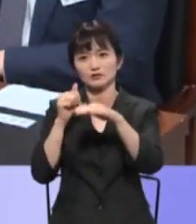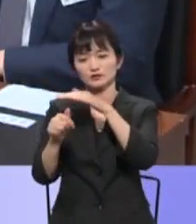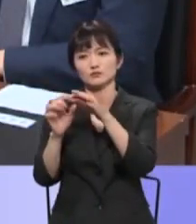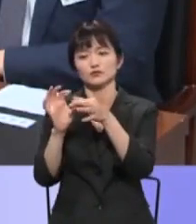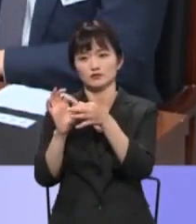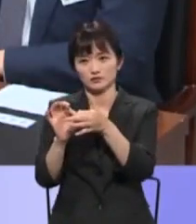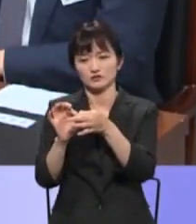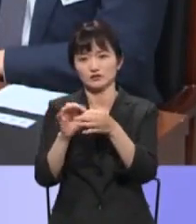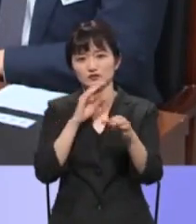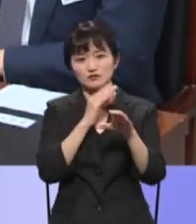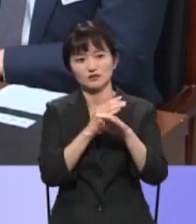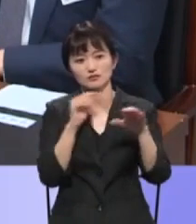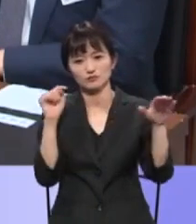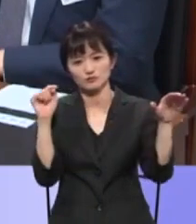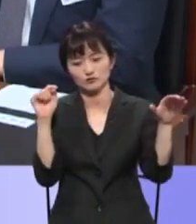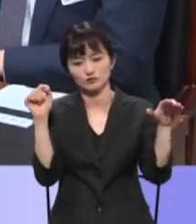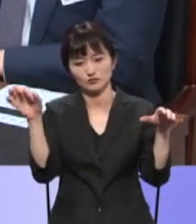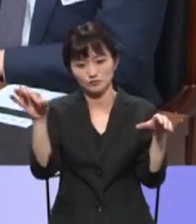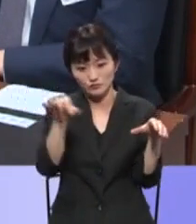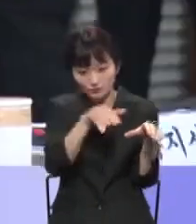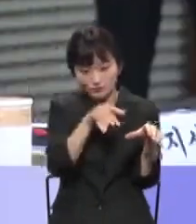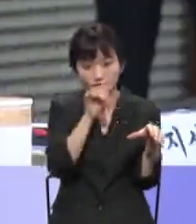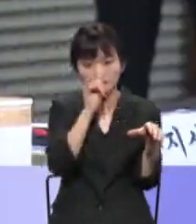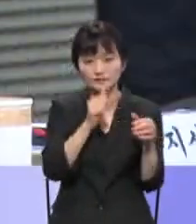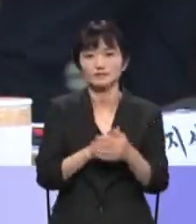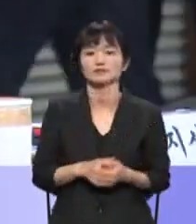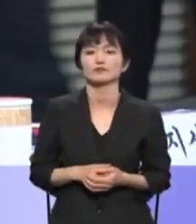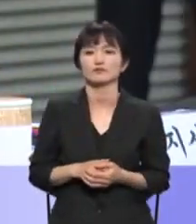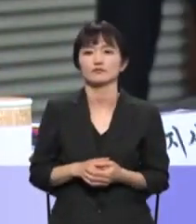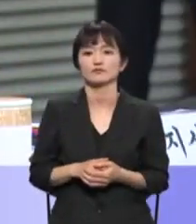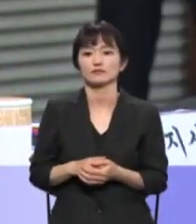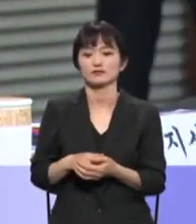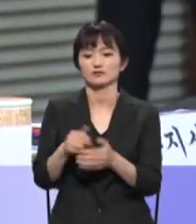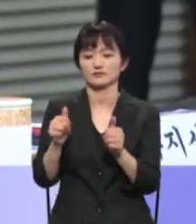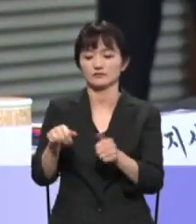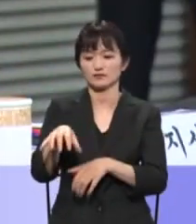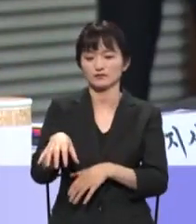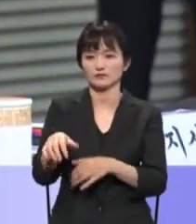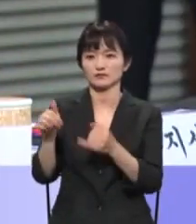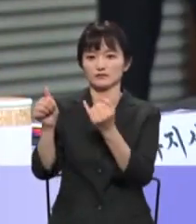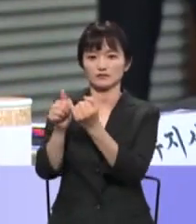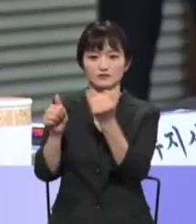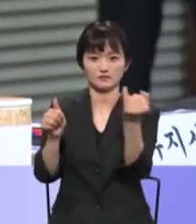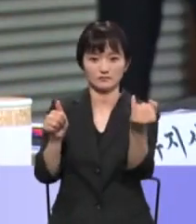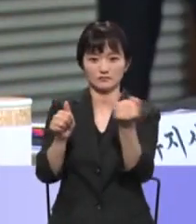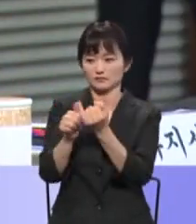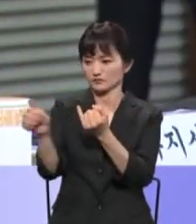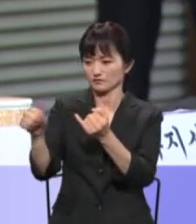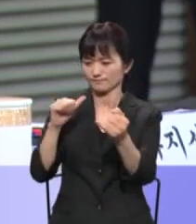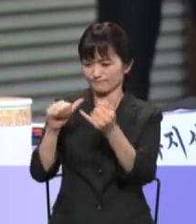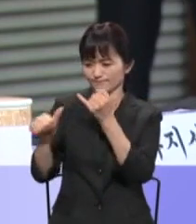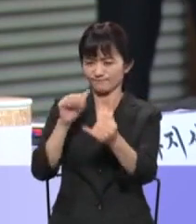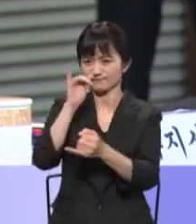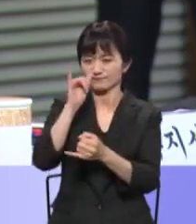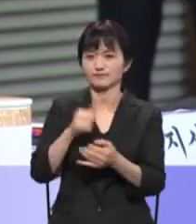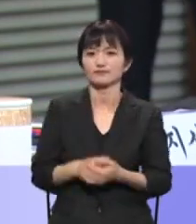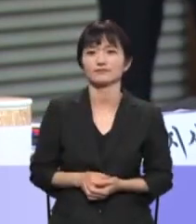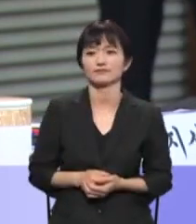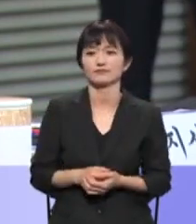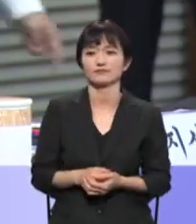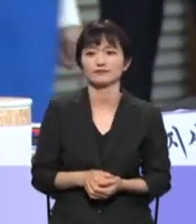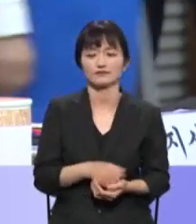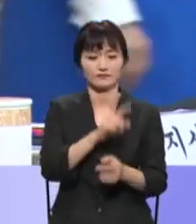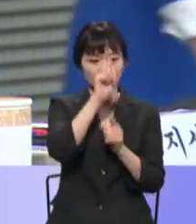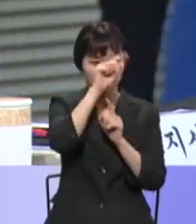지원하기 시작하고 갑자기 부인이라는 분이 법정에서 부부싸움을 하게 되고 사실 있을 수 없는 일들이 계속 벌어지고 있는 건 유일하게